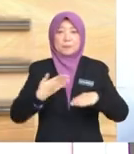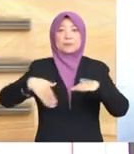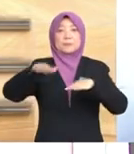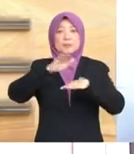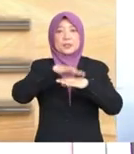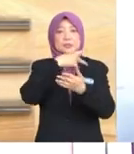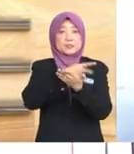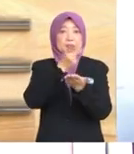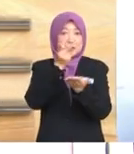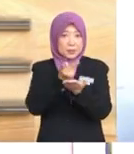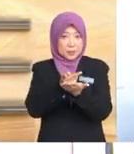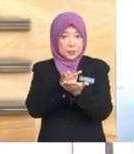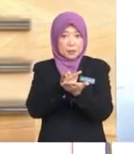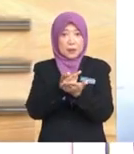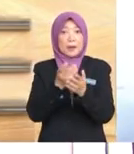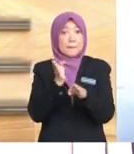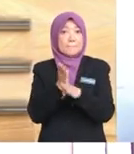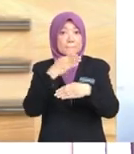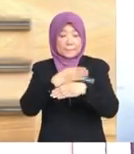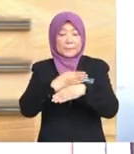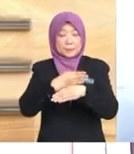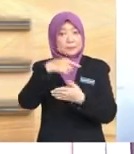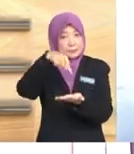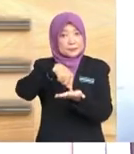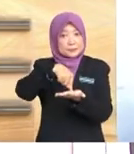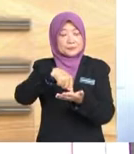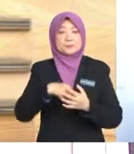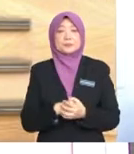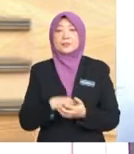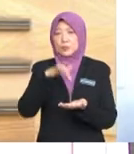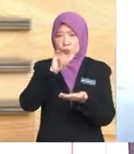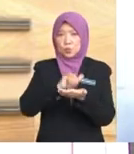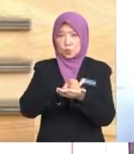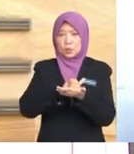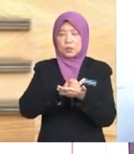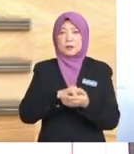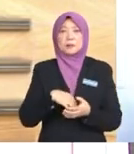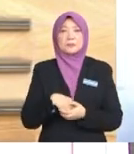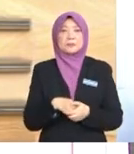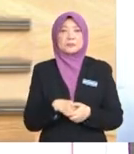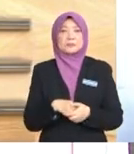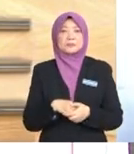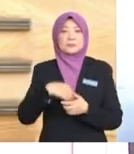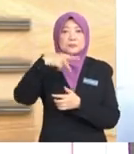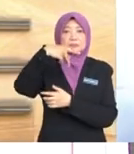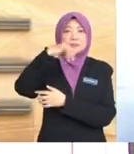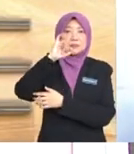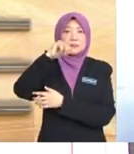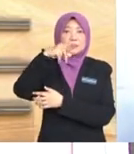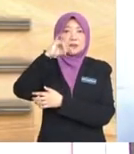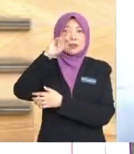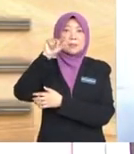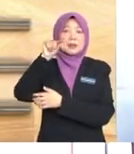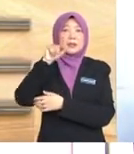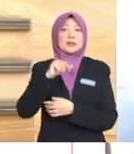piping bag macam inilah cikgu bentuk dia. Itulah piping bag. Ini dia. Jadi ini untuk mudahkan sebenarnya